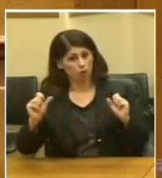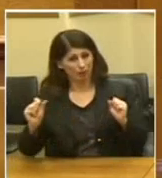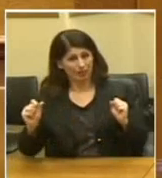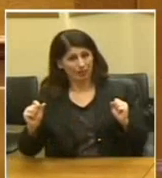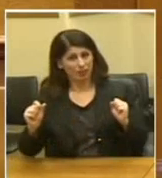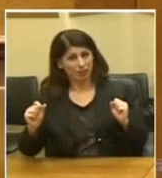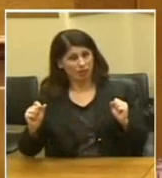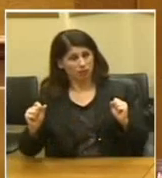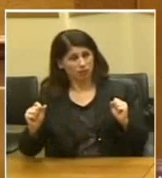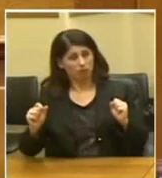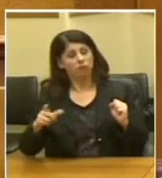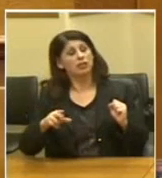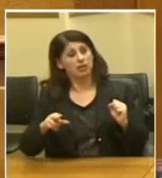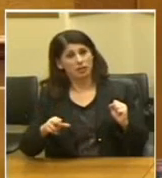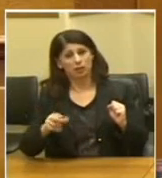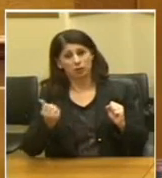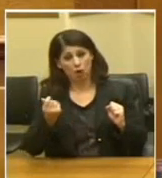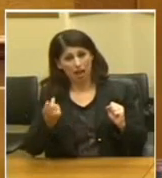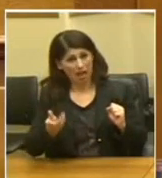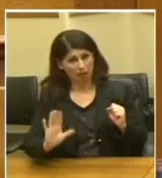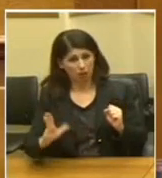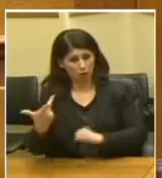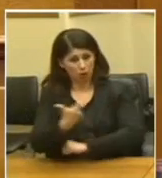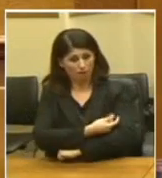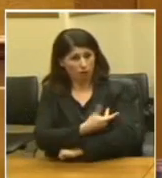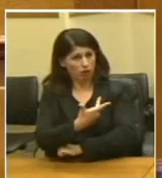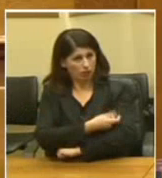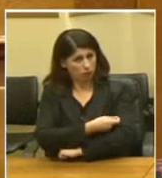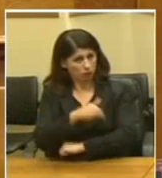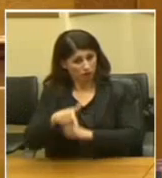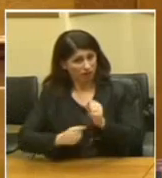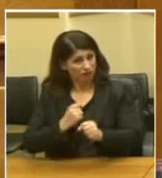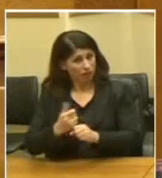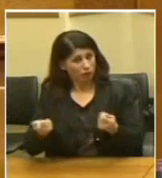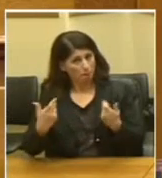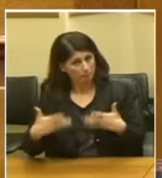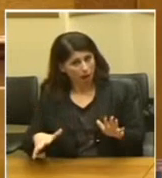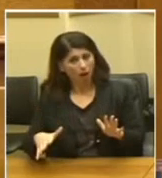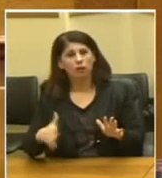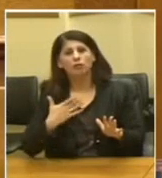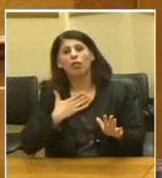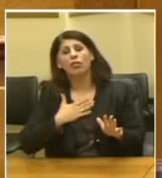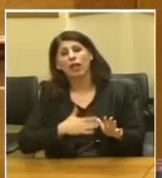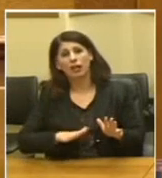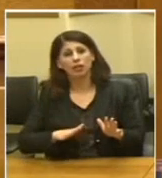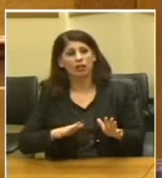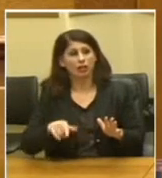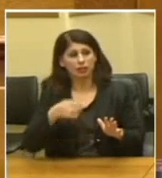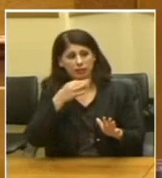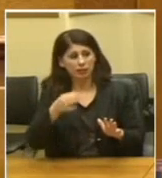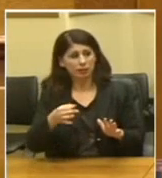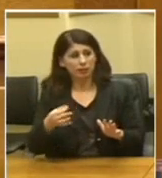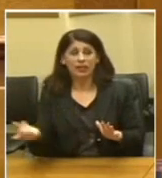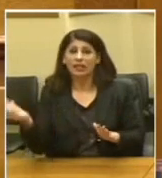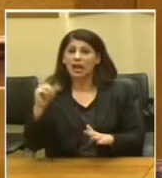σχέση με τον αριθμό των εμβολιασμών που έγιναν φέτος. Θα ήθελα όμως, μιας και είπατε και κάτι ακόμα